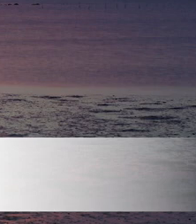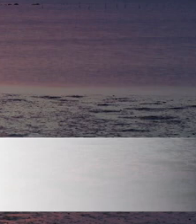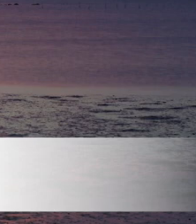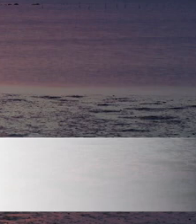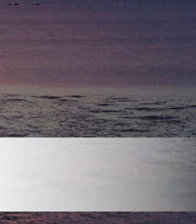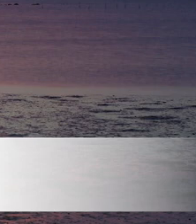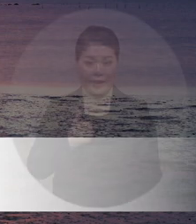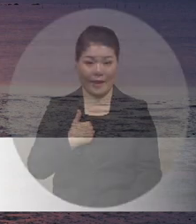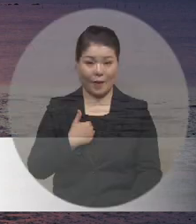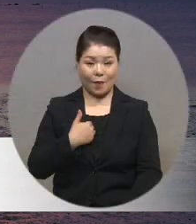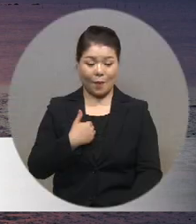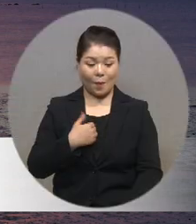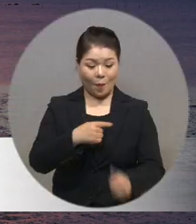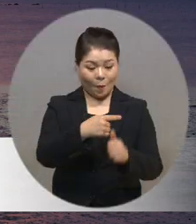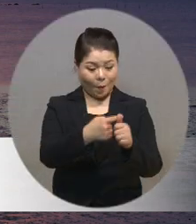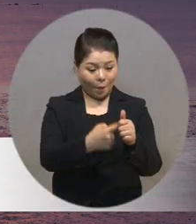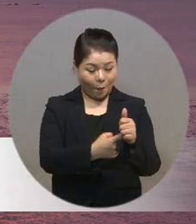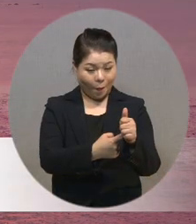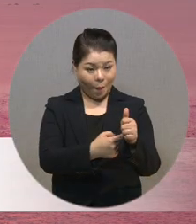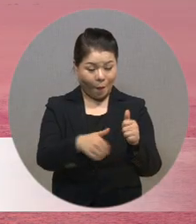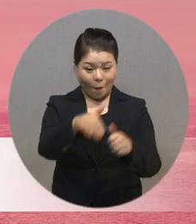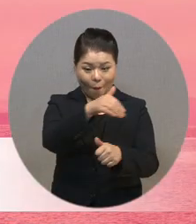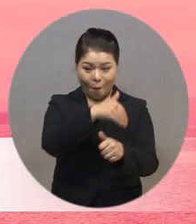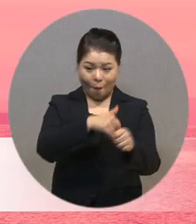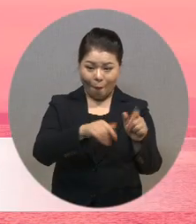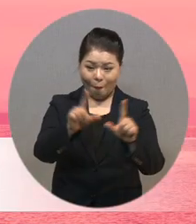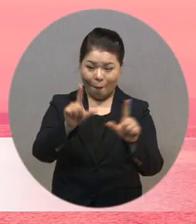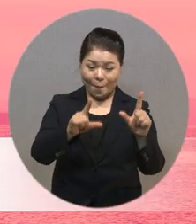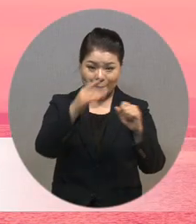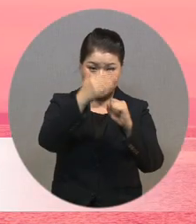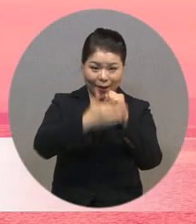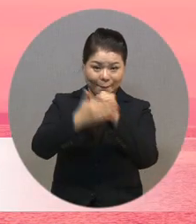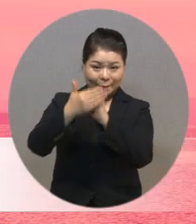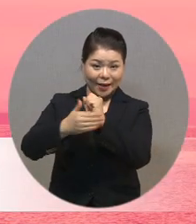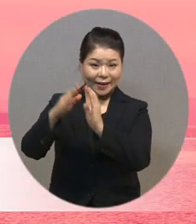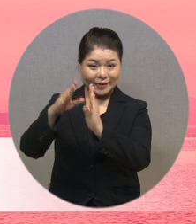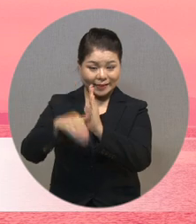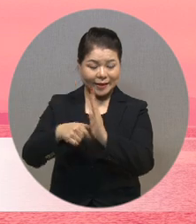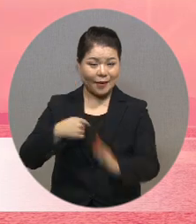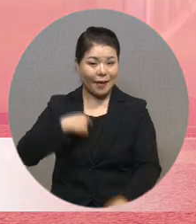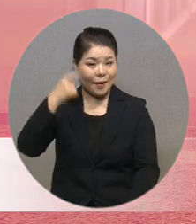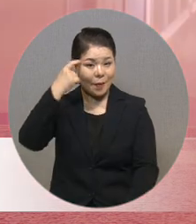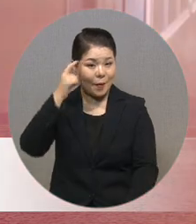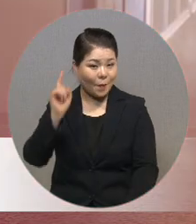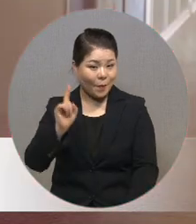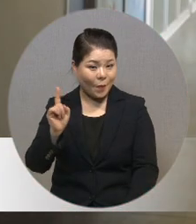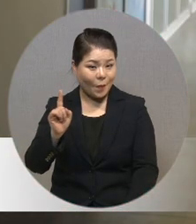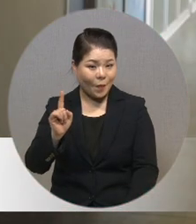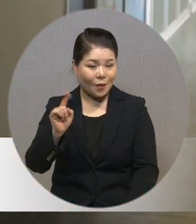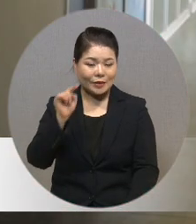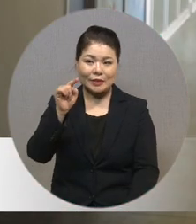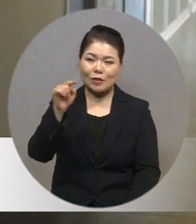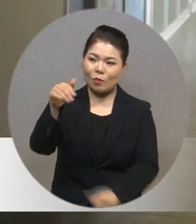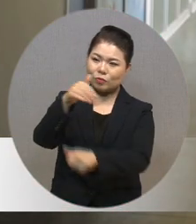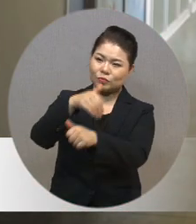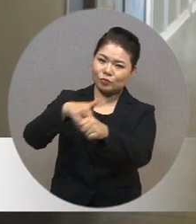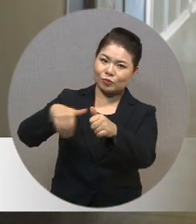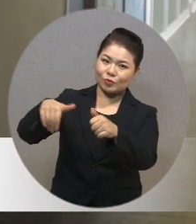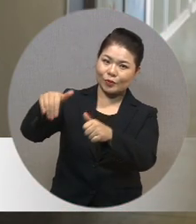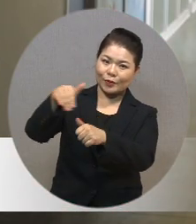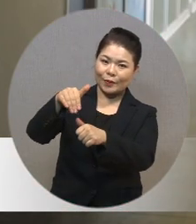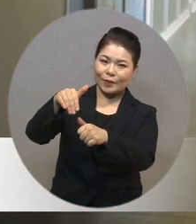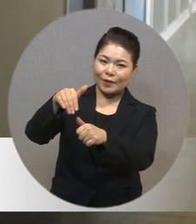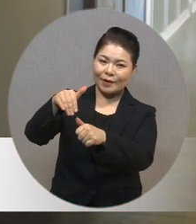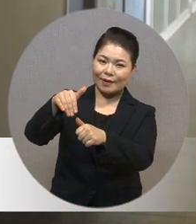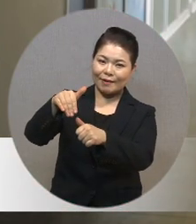제가 사진을 풍경 사진을 찍을 때 항상 생각하는 게 저 풍경의